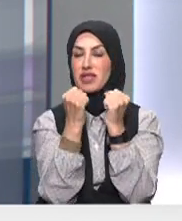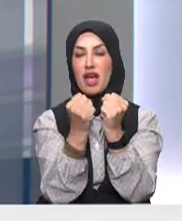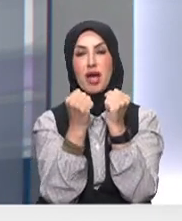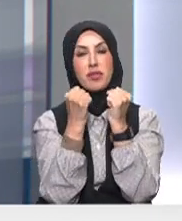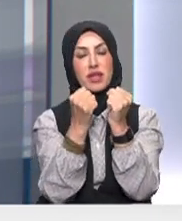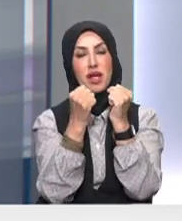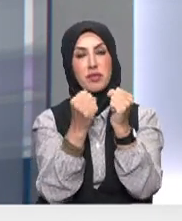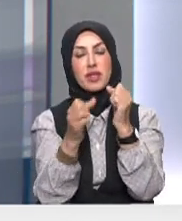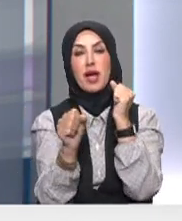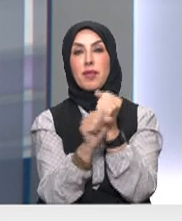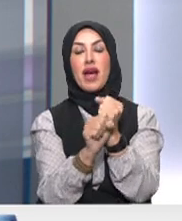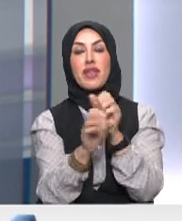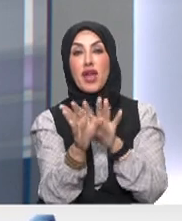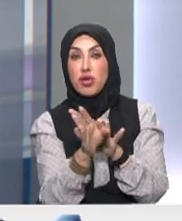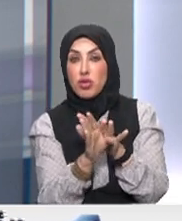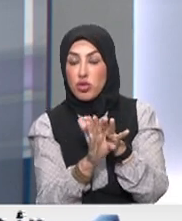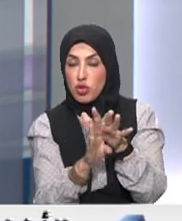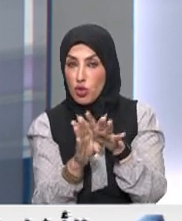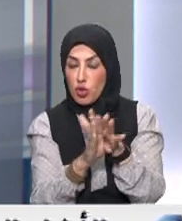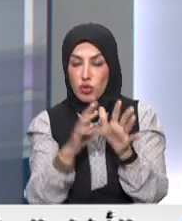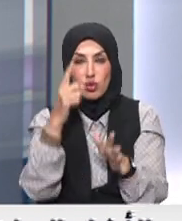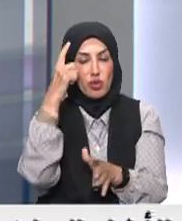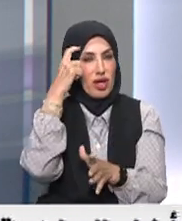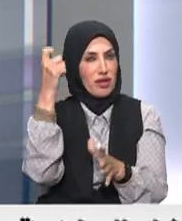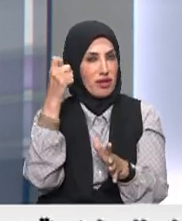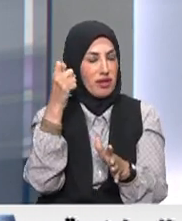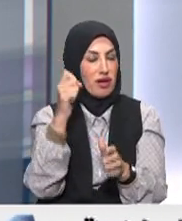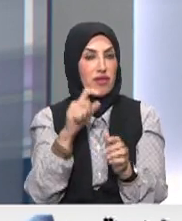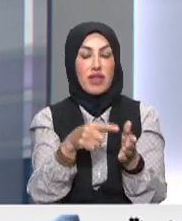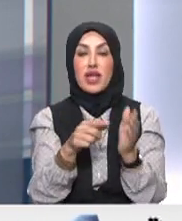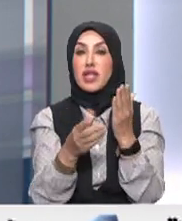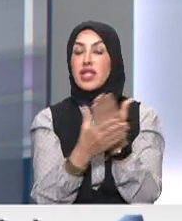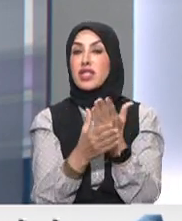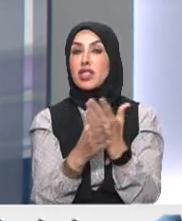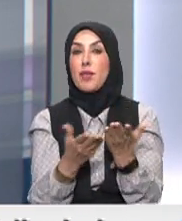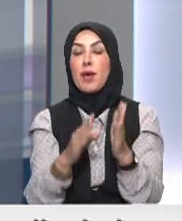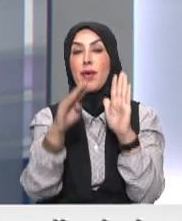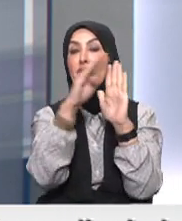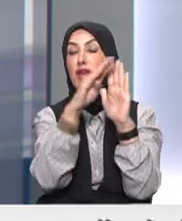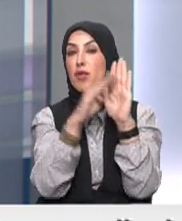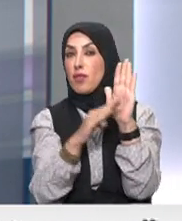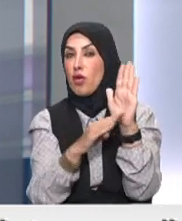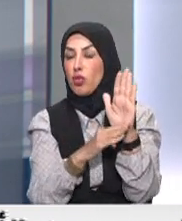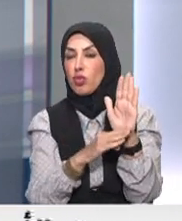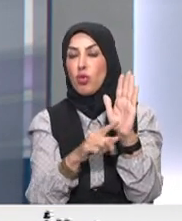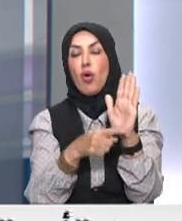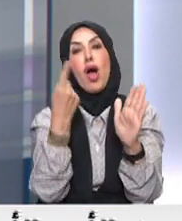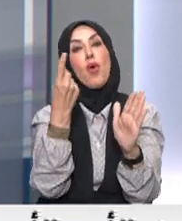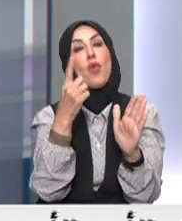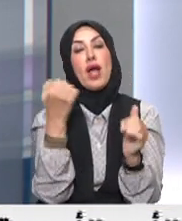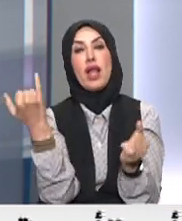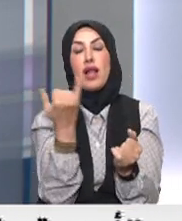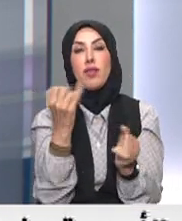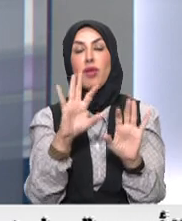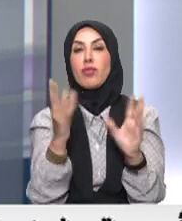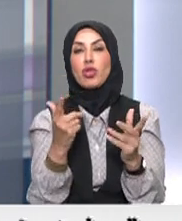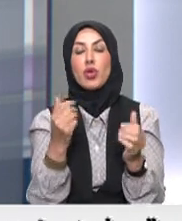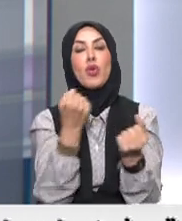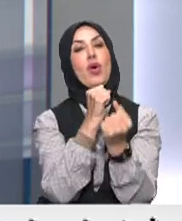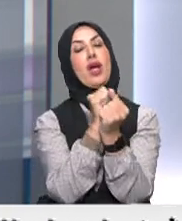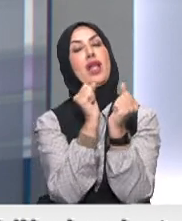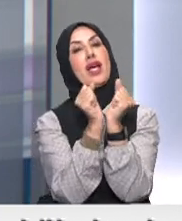ظل استمرار حده الخلافات حول الاسرى ومحوري نتساريم وفيلادلفيا فيما فتح